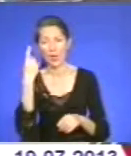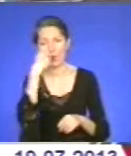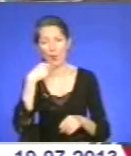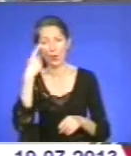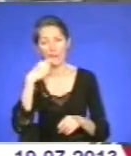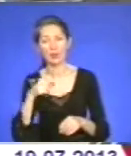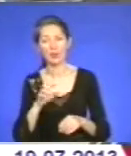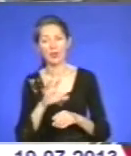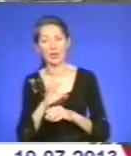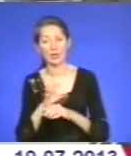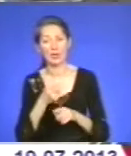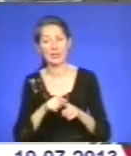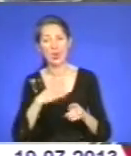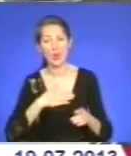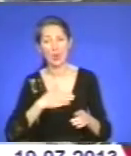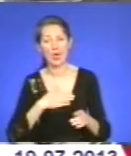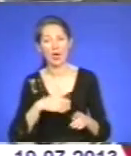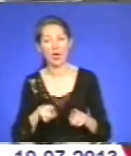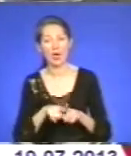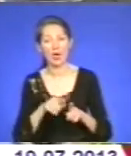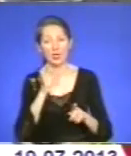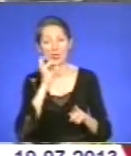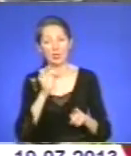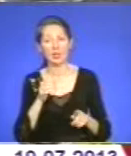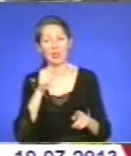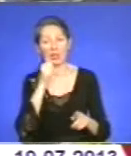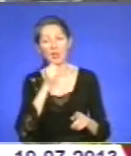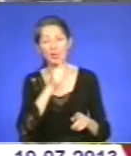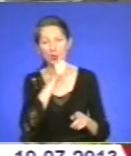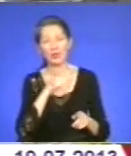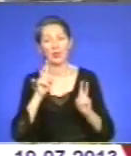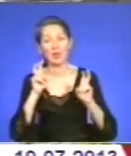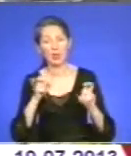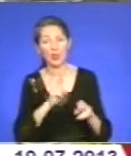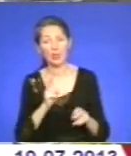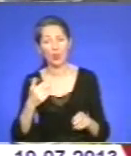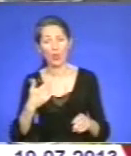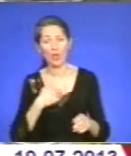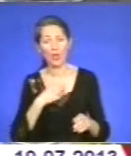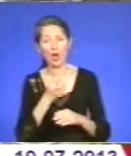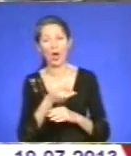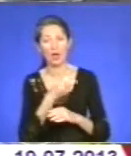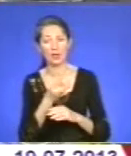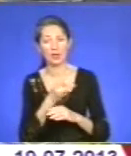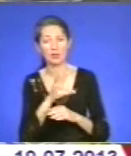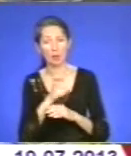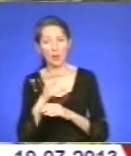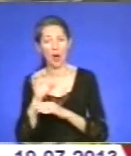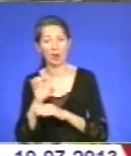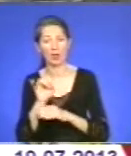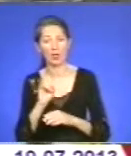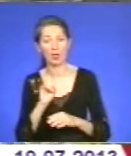сказати, сокровенна тема, з якою я знімав і